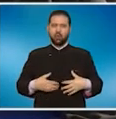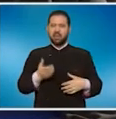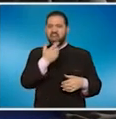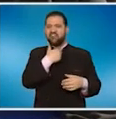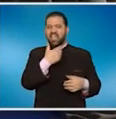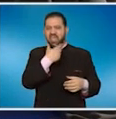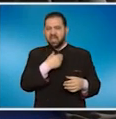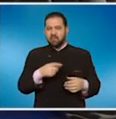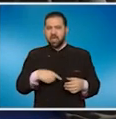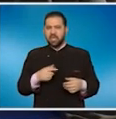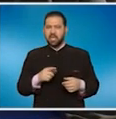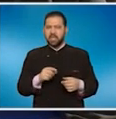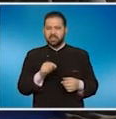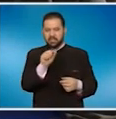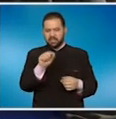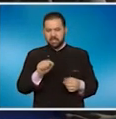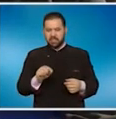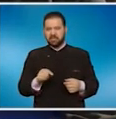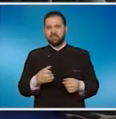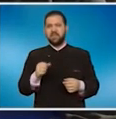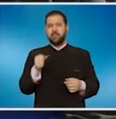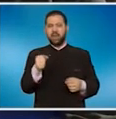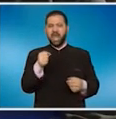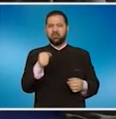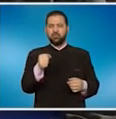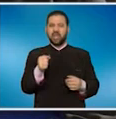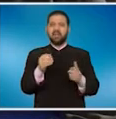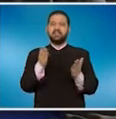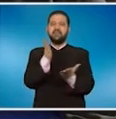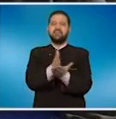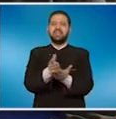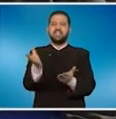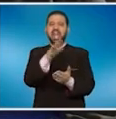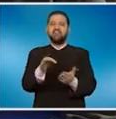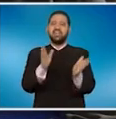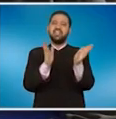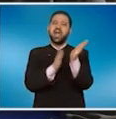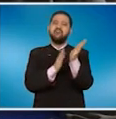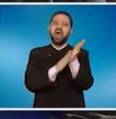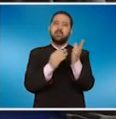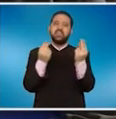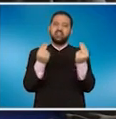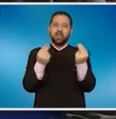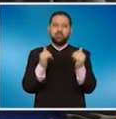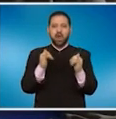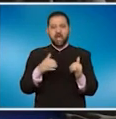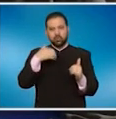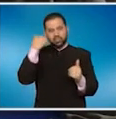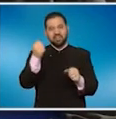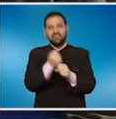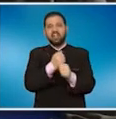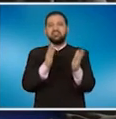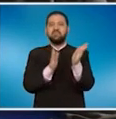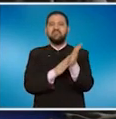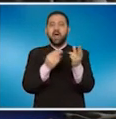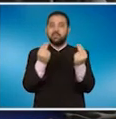antichitate, este tâlcuită de Sfinții Părinți platoșa dreptății ca fiind fapta cea bună. Pun părinții biserice, când faci fapte bune,